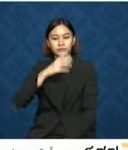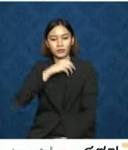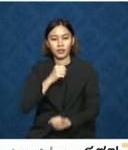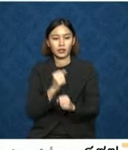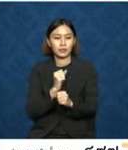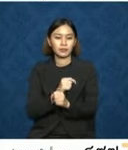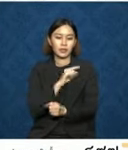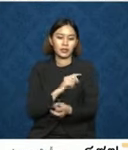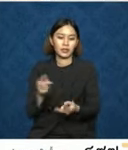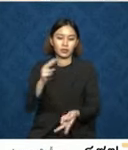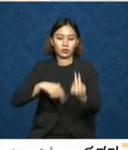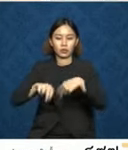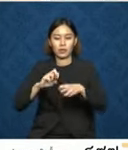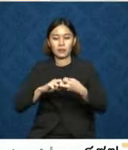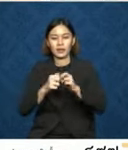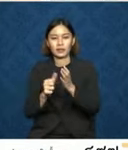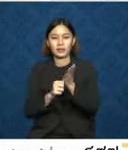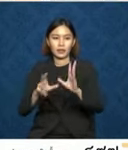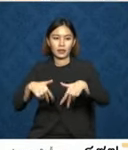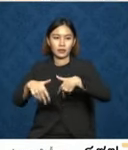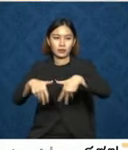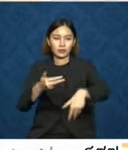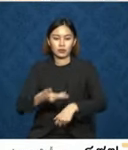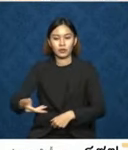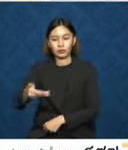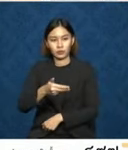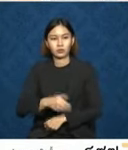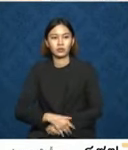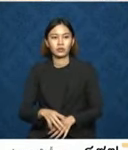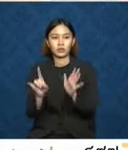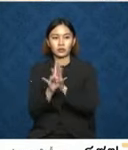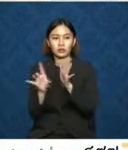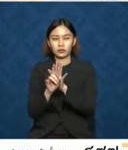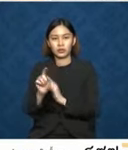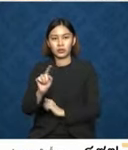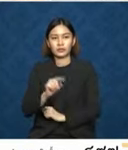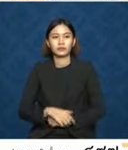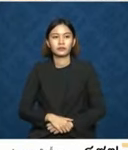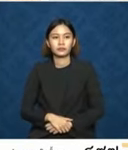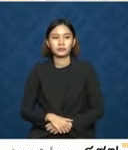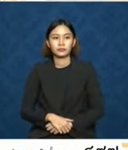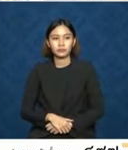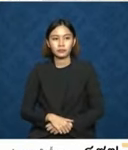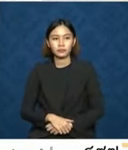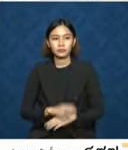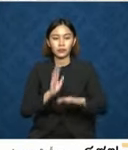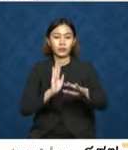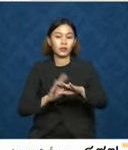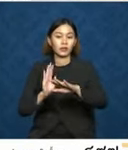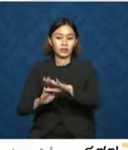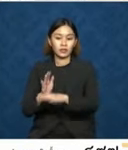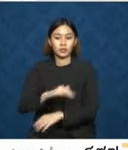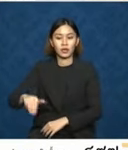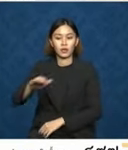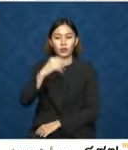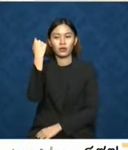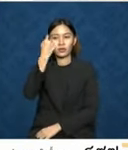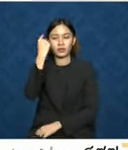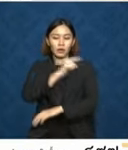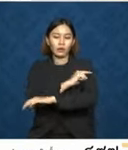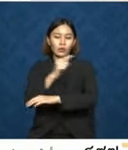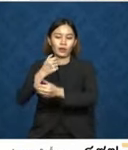ที่แก้ไขปัญหาเรื่องถนนเนี้ให้กับพี่น้องประชาชนด้วยนะครับประการสุดท้ายครับท่านประธานครับสุดท้ายนี้นะครับเชิญชวนพ่อแม่พี่น้องนะครับเที่ยวงานวัน